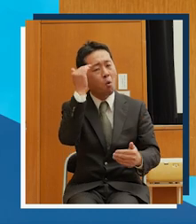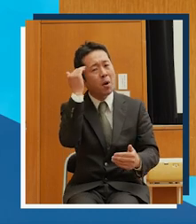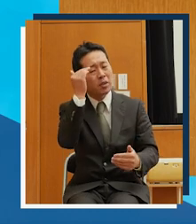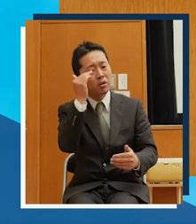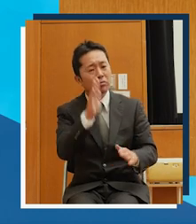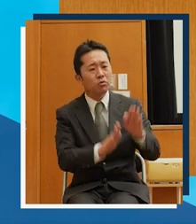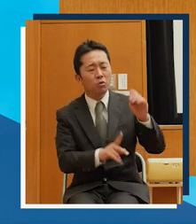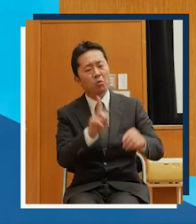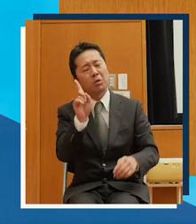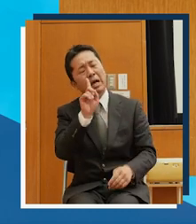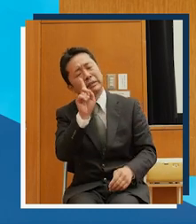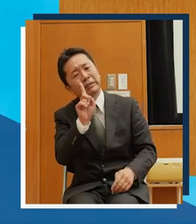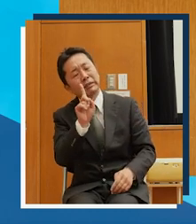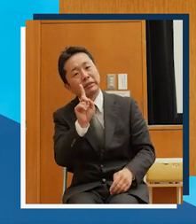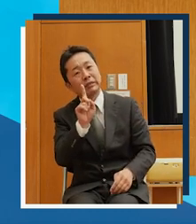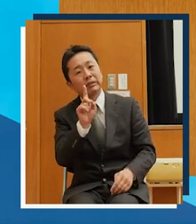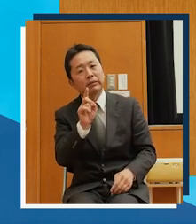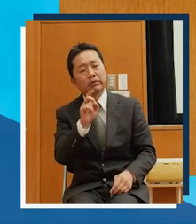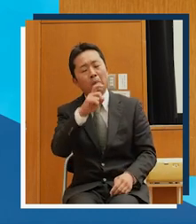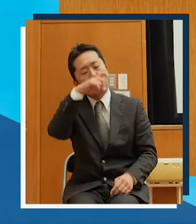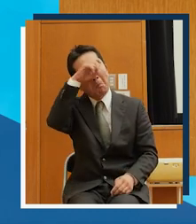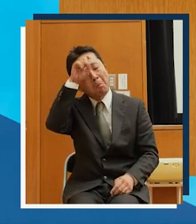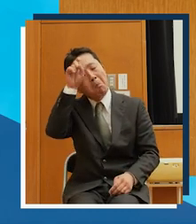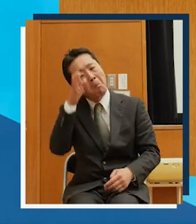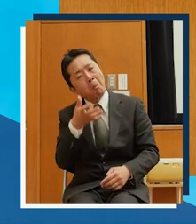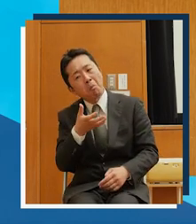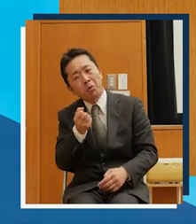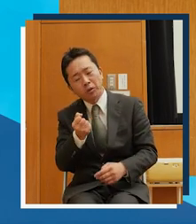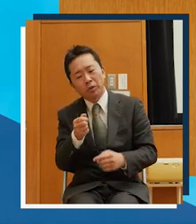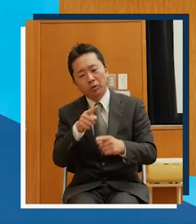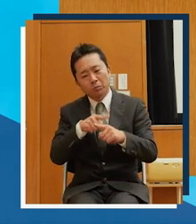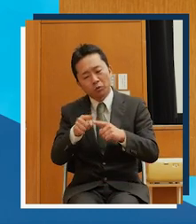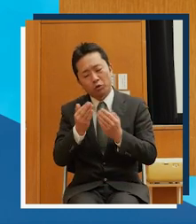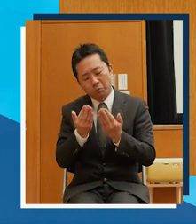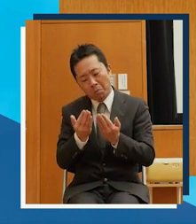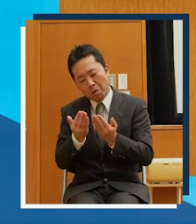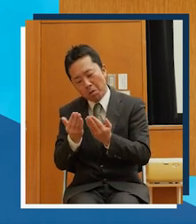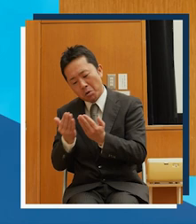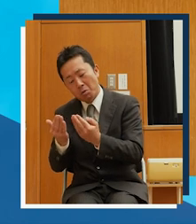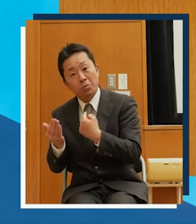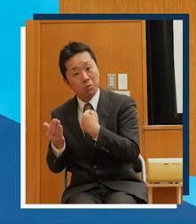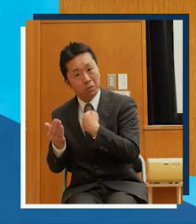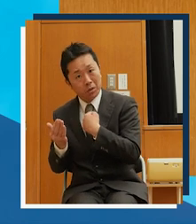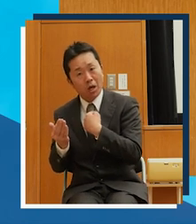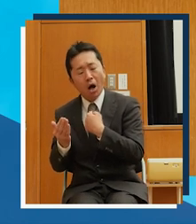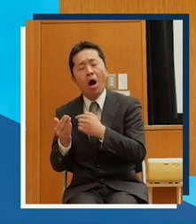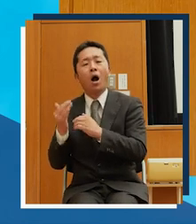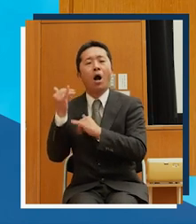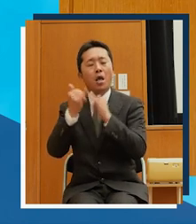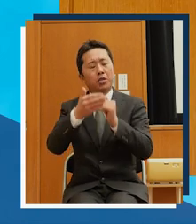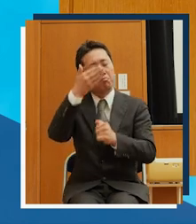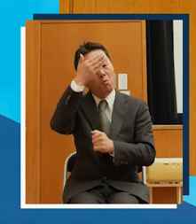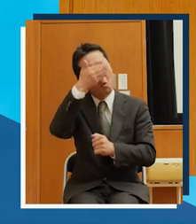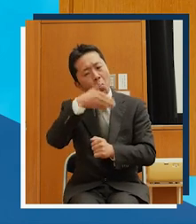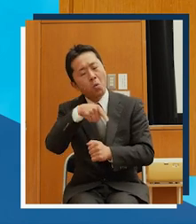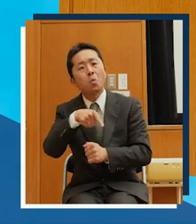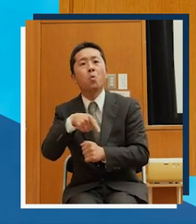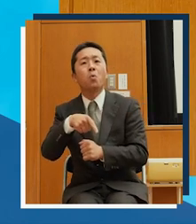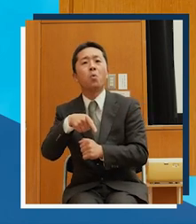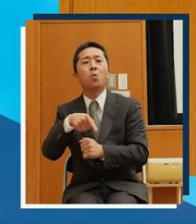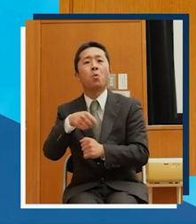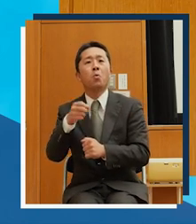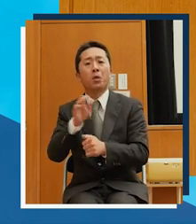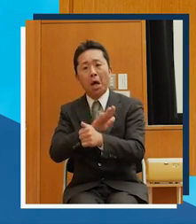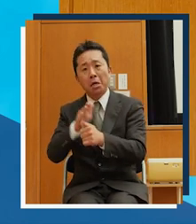だろうそんなところでですね疑問を抱き少しずつ勉強していくうちにいあそういう歴史があったのかそしてまたそこに1